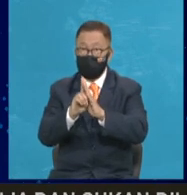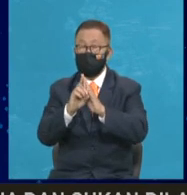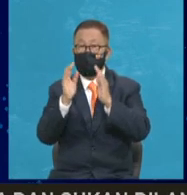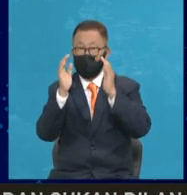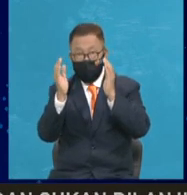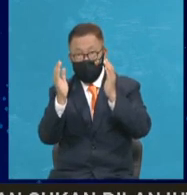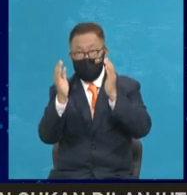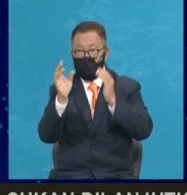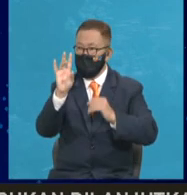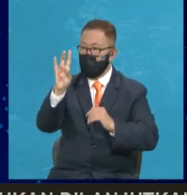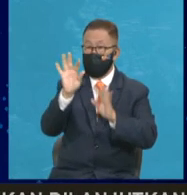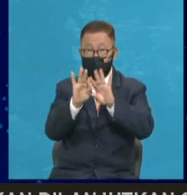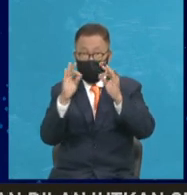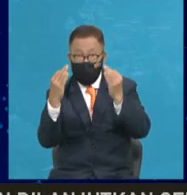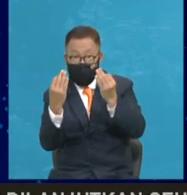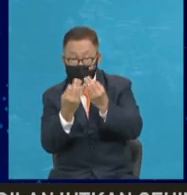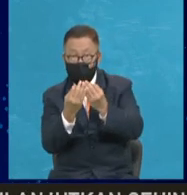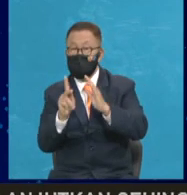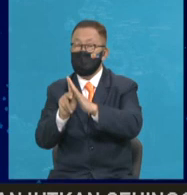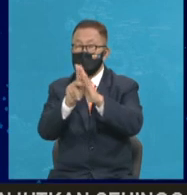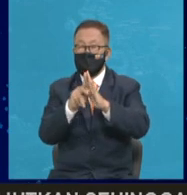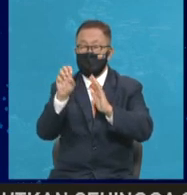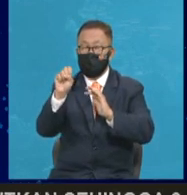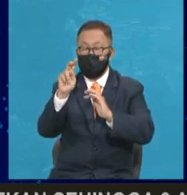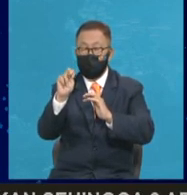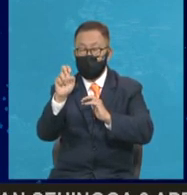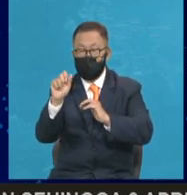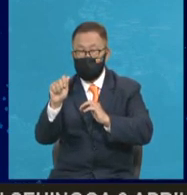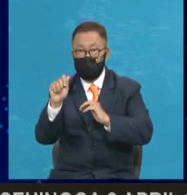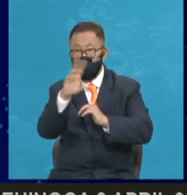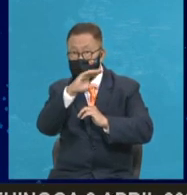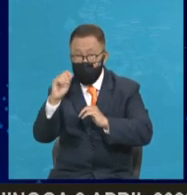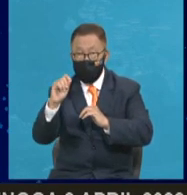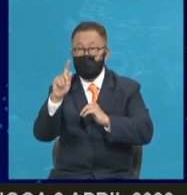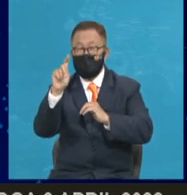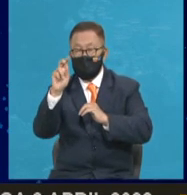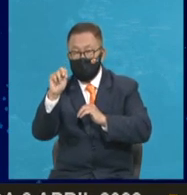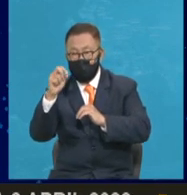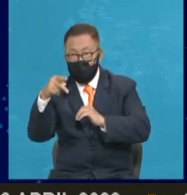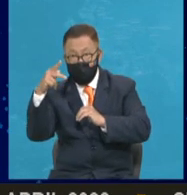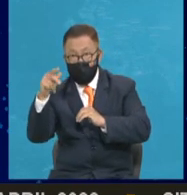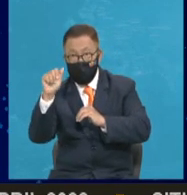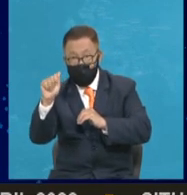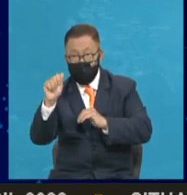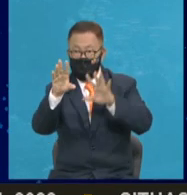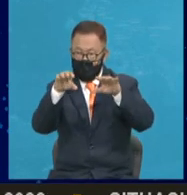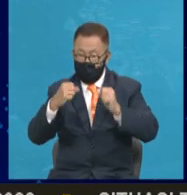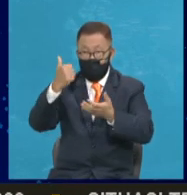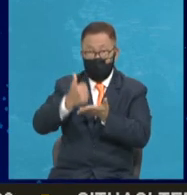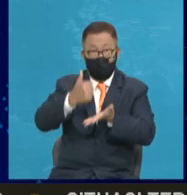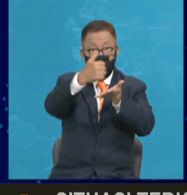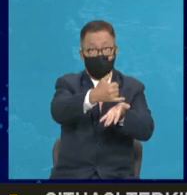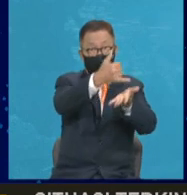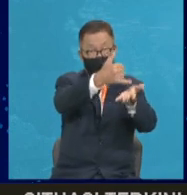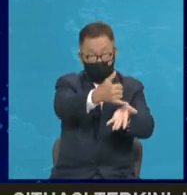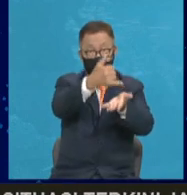Muara tujuh buah keluarga mualaf di kampung Sengkurong Kampung Tanjung nangka dan Kampung Laut menerima sumbangan bantuan